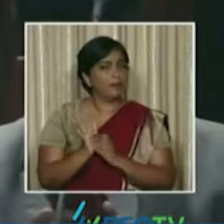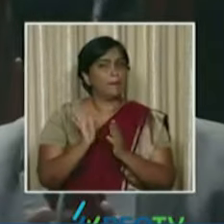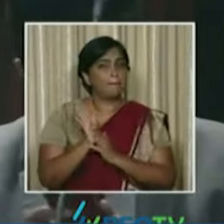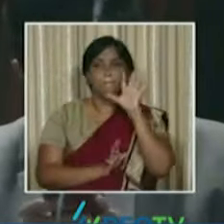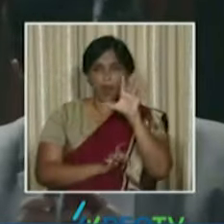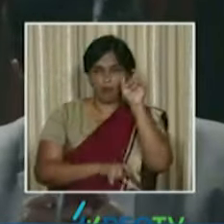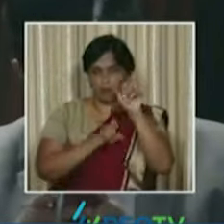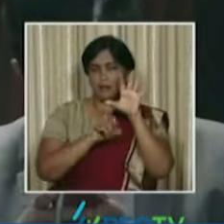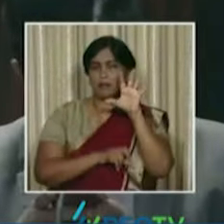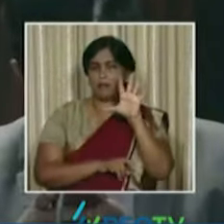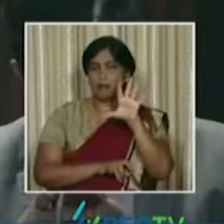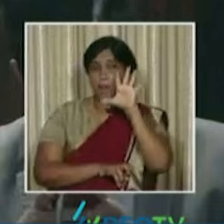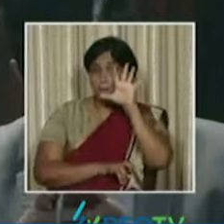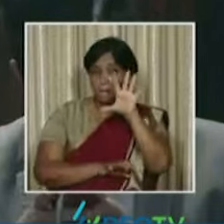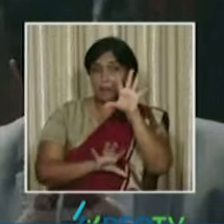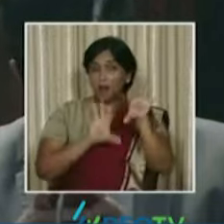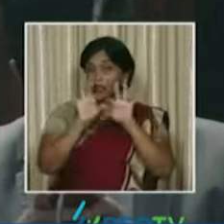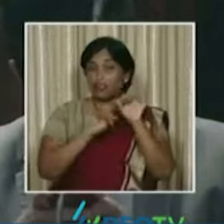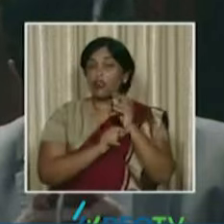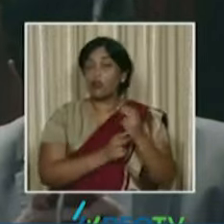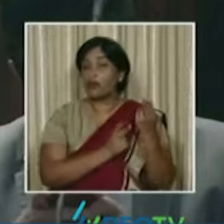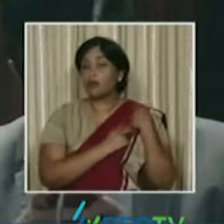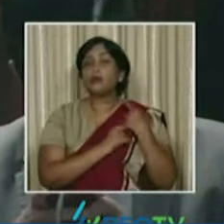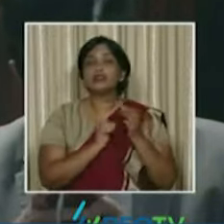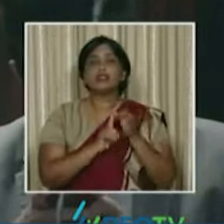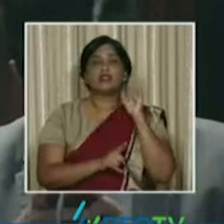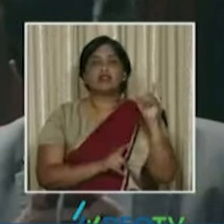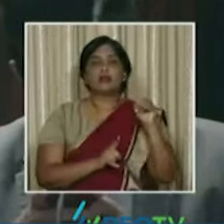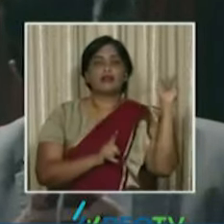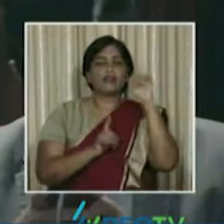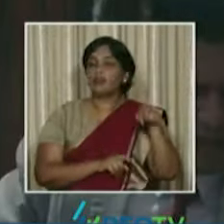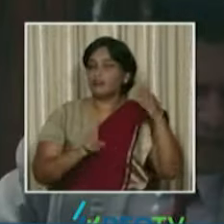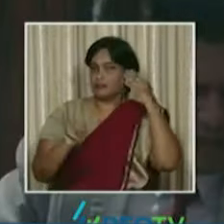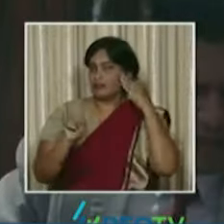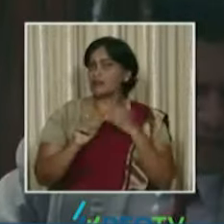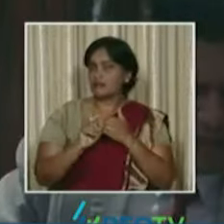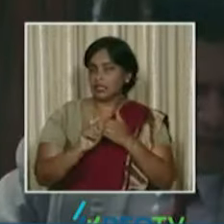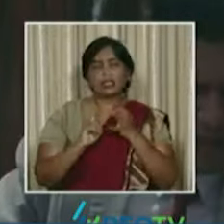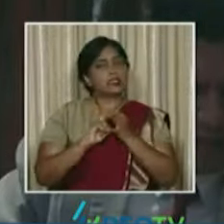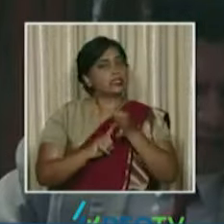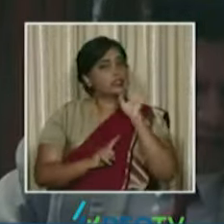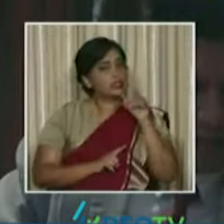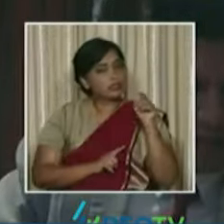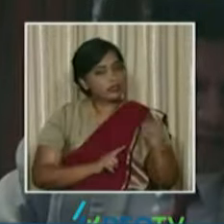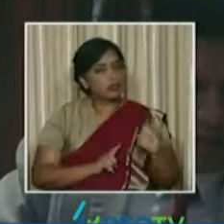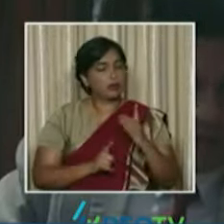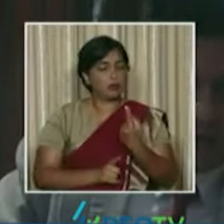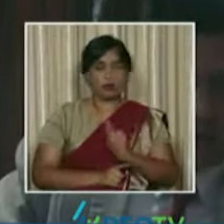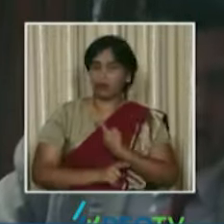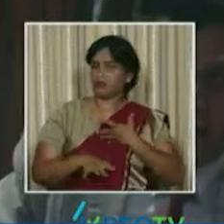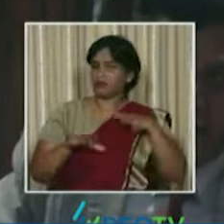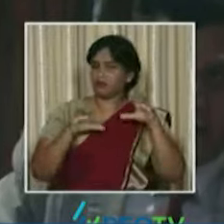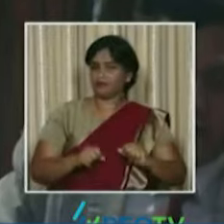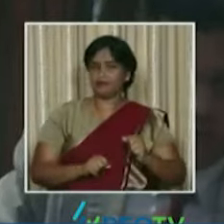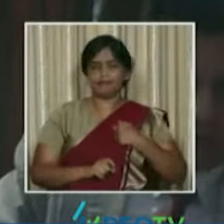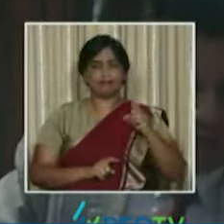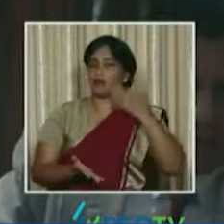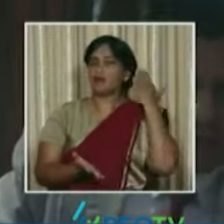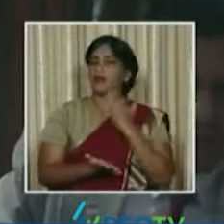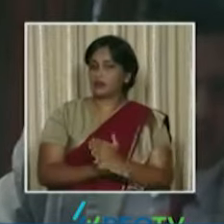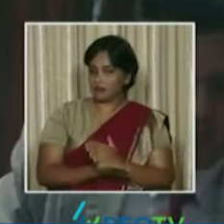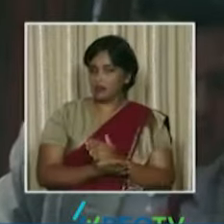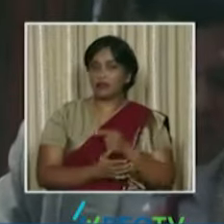සමාජිකයන් 5 දෙනයි. 5 දෙනාම කෙලින්ම ජනාධිපතිතුමාට පත් කරන්න තමයි පළවෙනි කෙටුම්පත එන්නේ. ජනාධිපතිවරයේ ඒකාධිපතිව කටයුතු කිරීම වළක්වාලීම